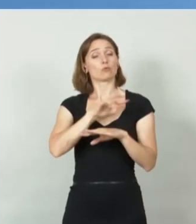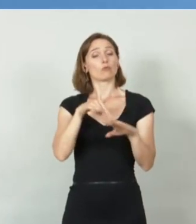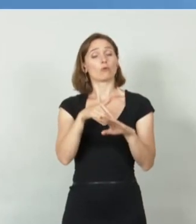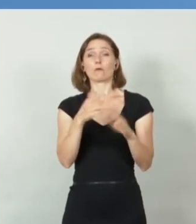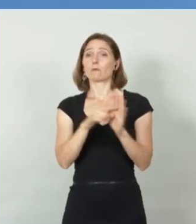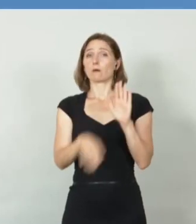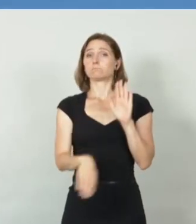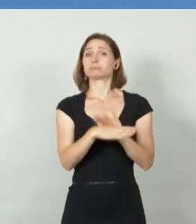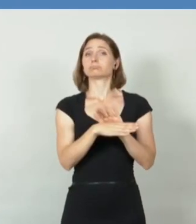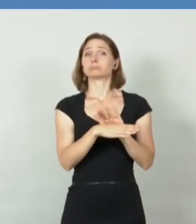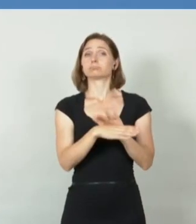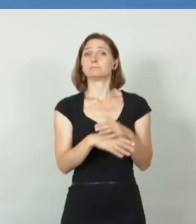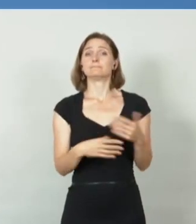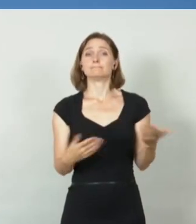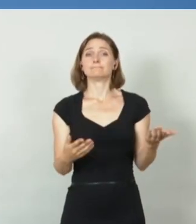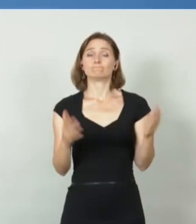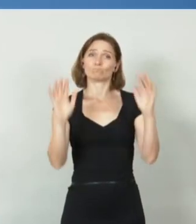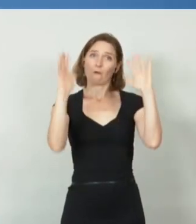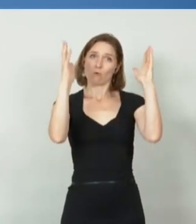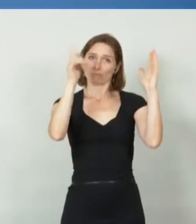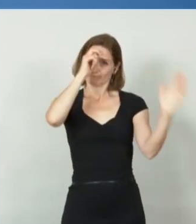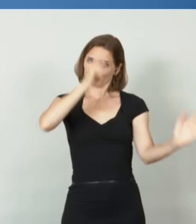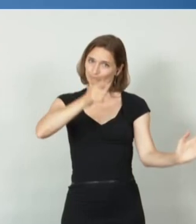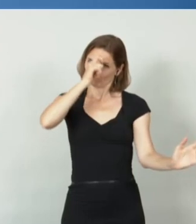partir bravo